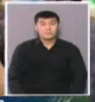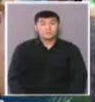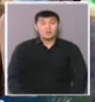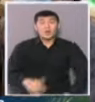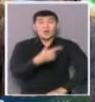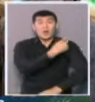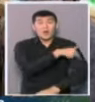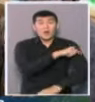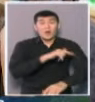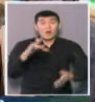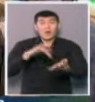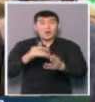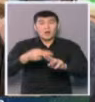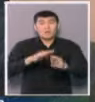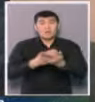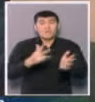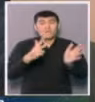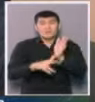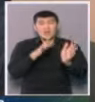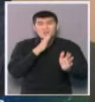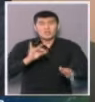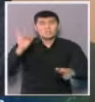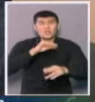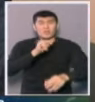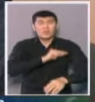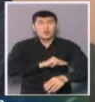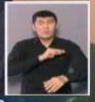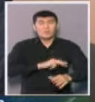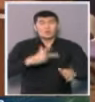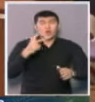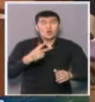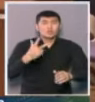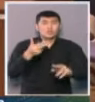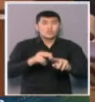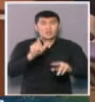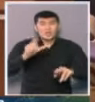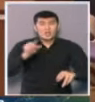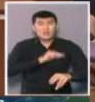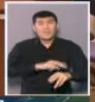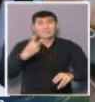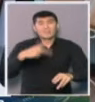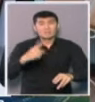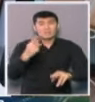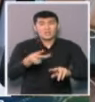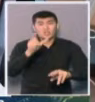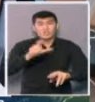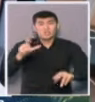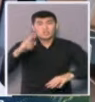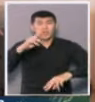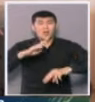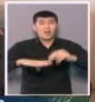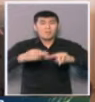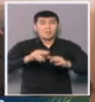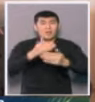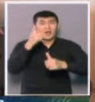Городской противочумной станции с 80-летней историей работают около 300 сотрудников, из них только 21 человек – зоологи.